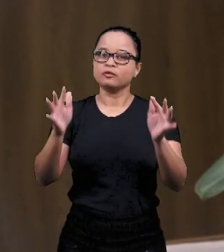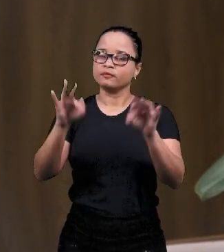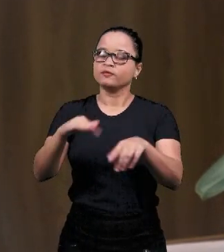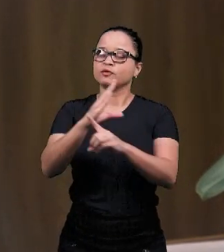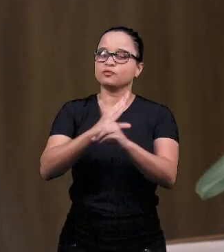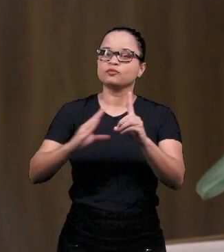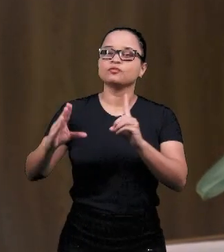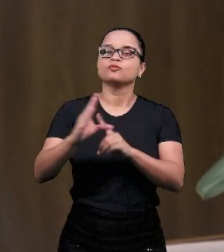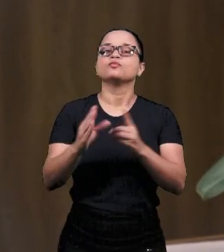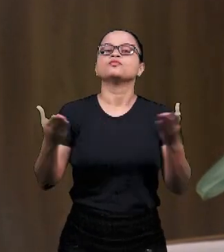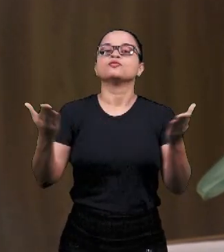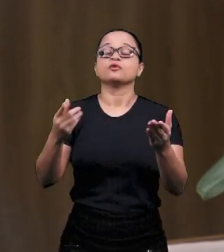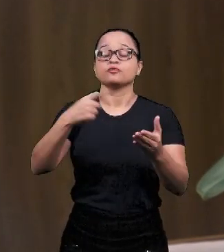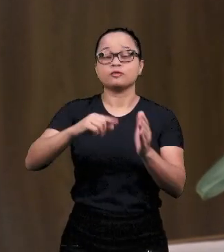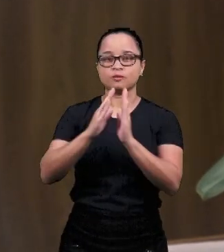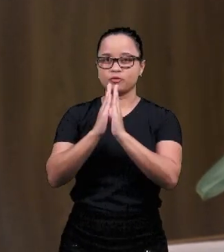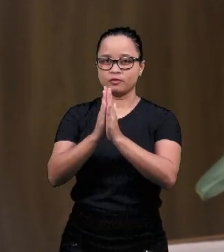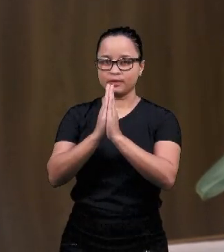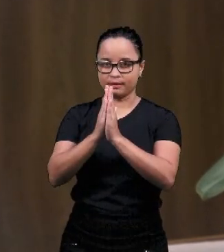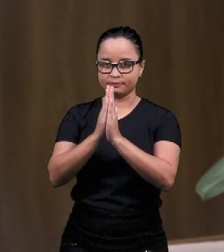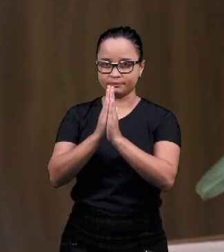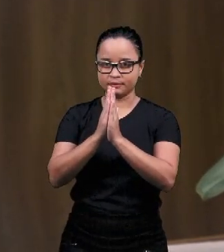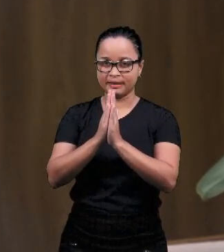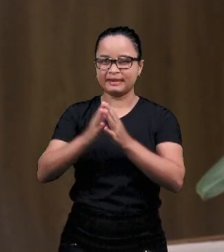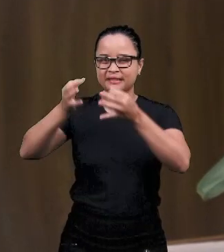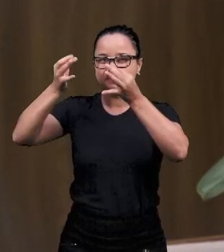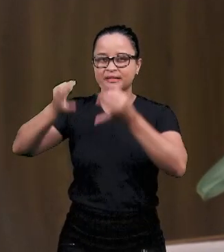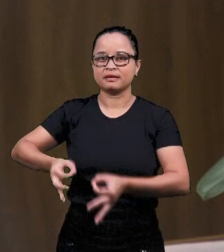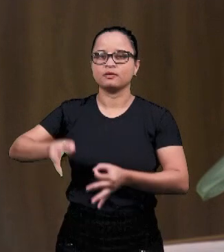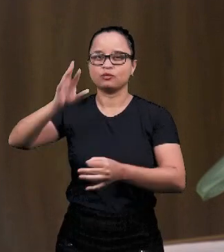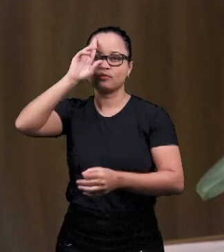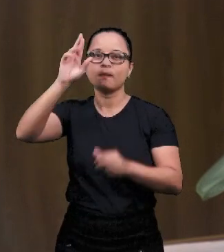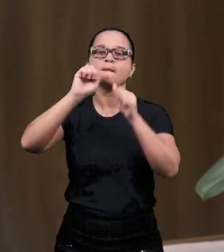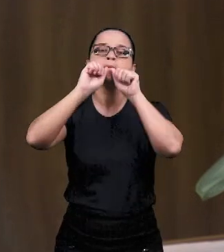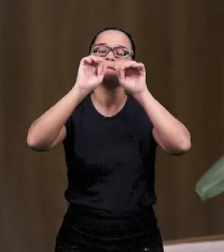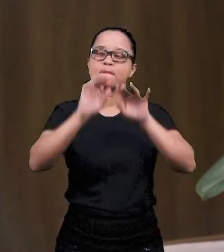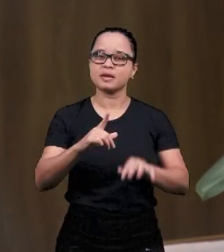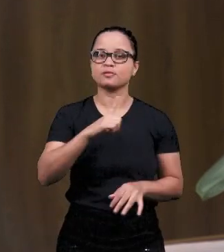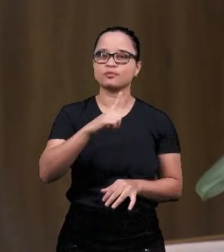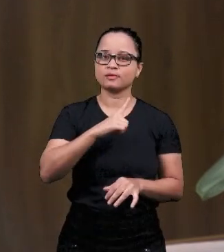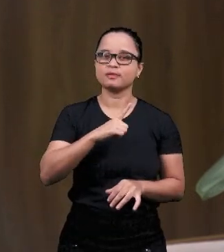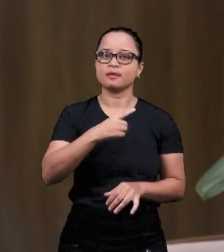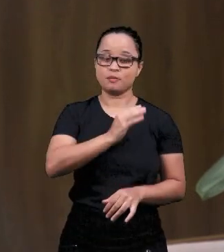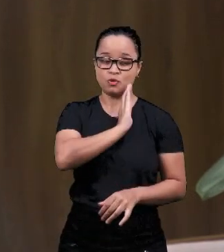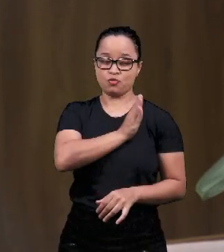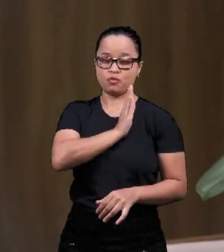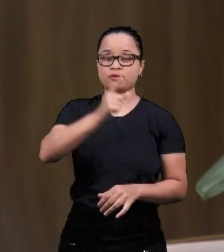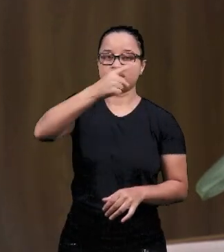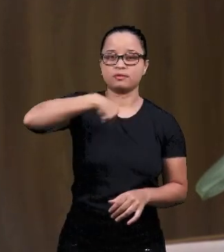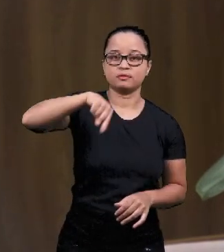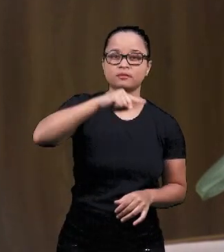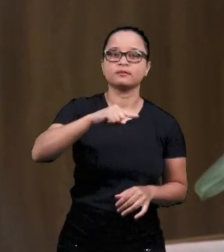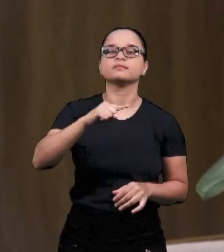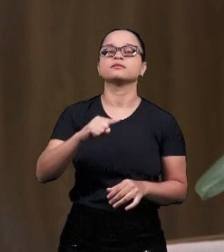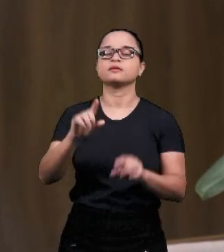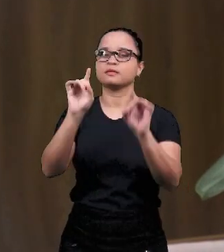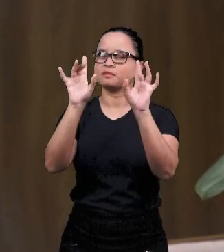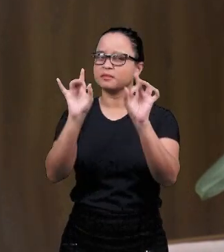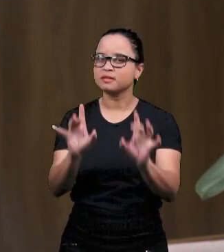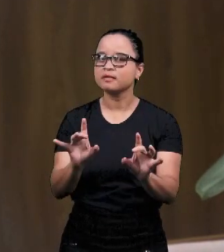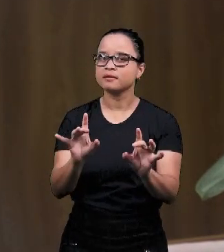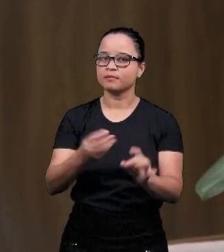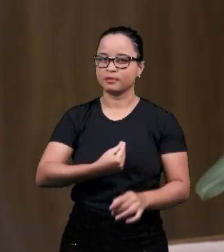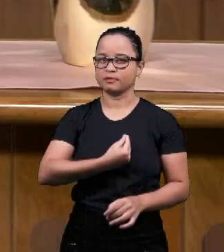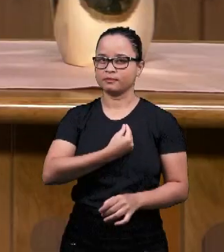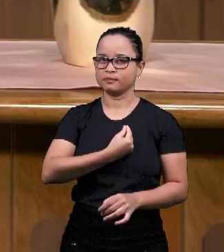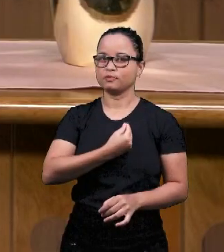богослужения. Мы сейчас помолимся Господу. У Бога есть благословение для сердца каждого из нас,